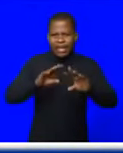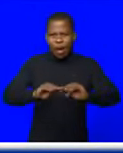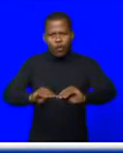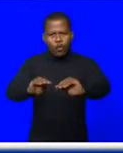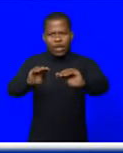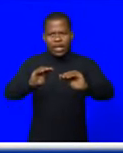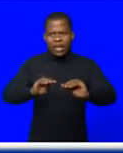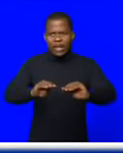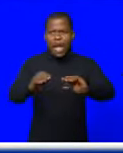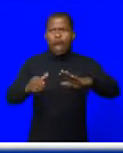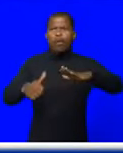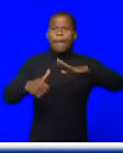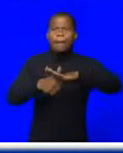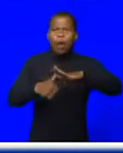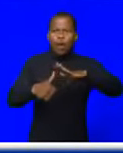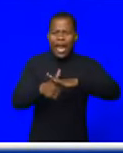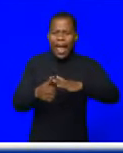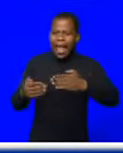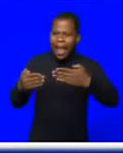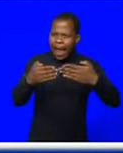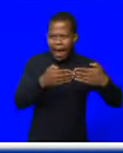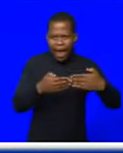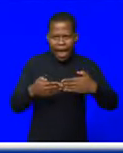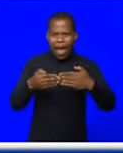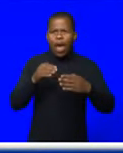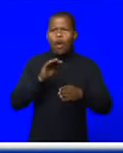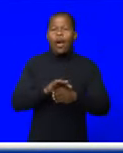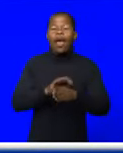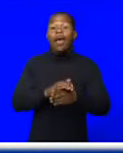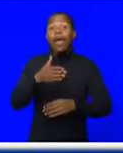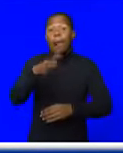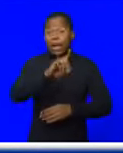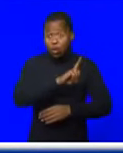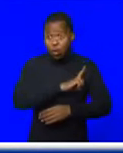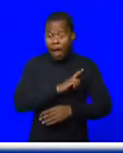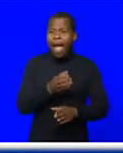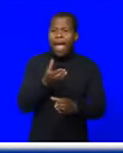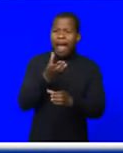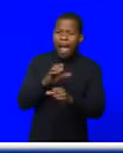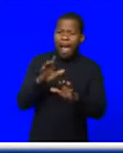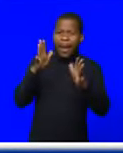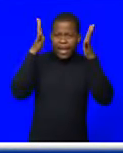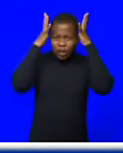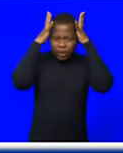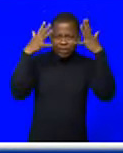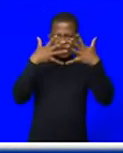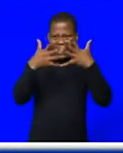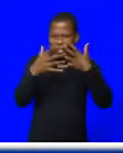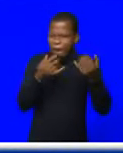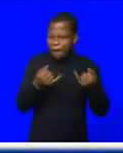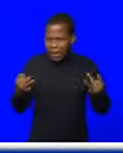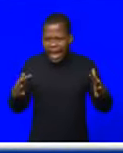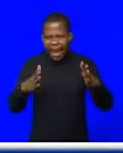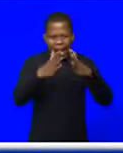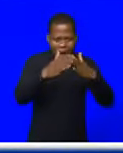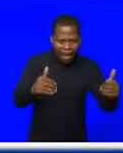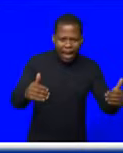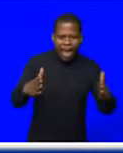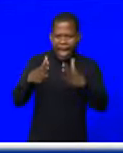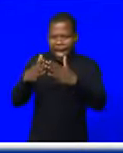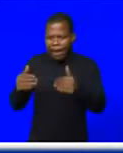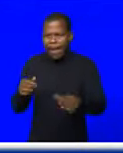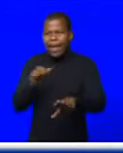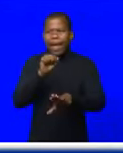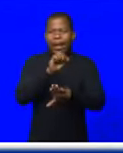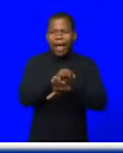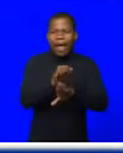kulondvolota tingasilahlekele ngoba silive siyabona ukuthi kunengilokwentaka kweveni kutindzawo lapho betimila